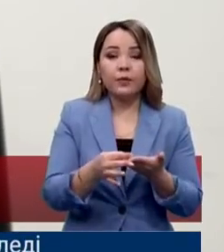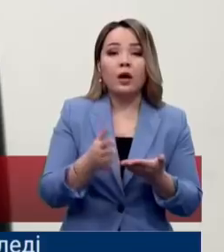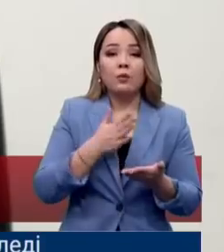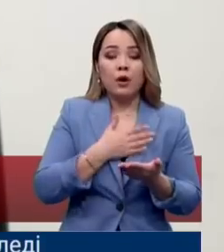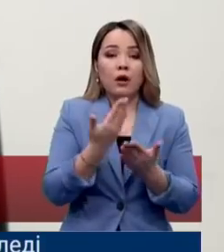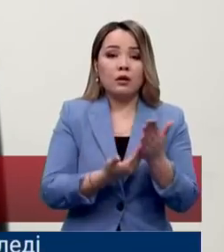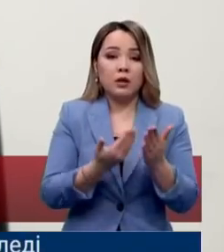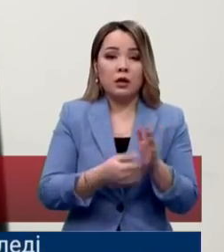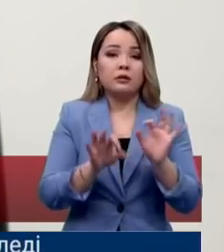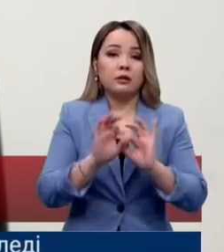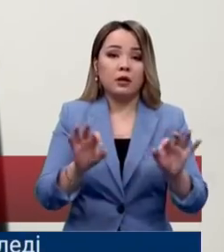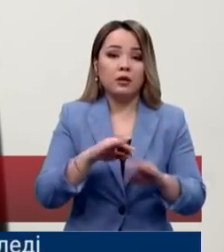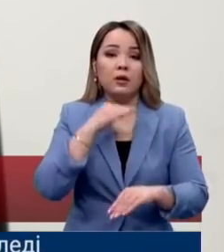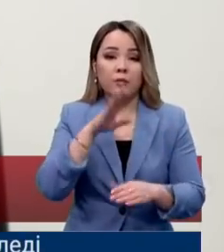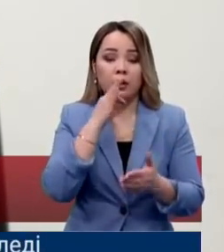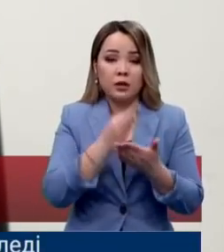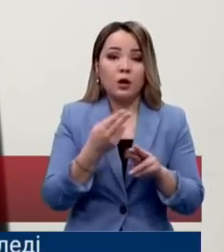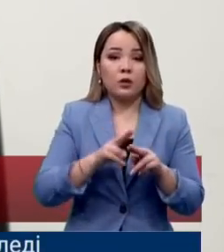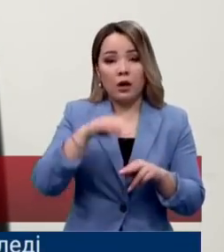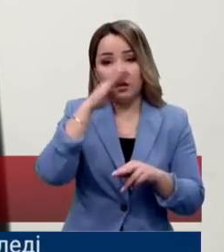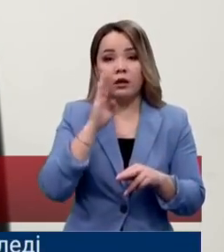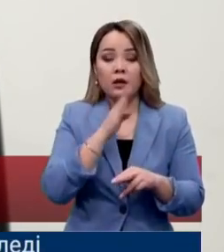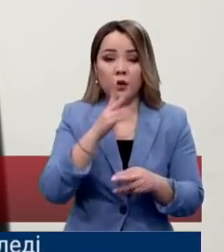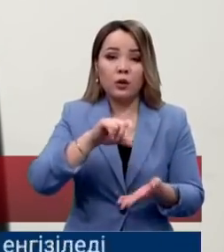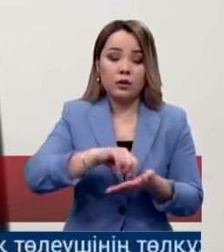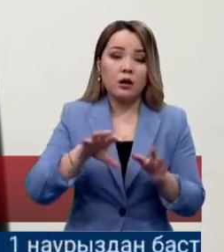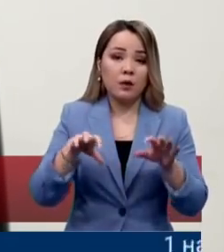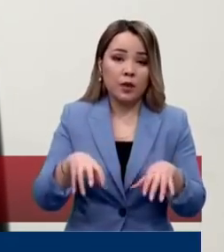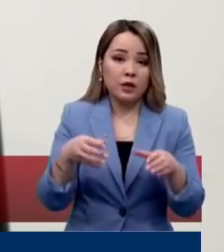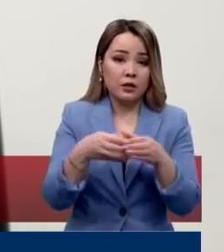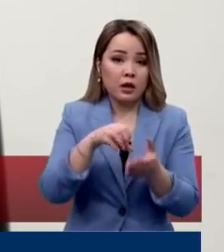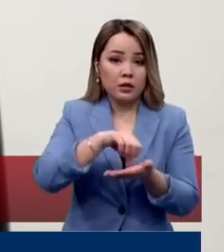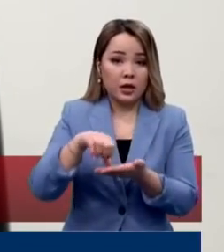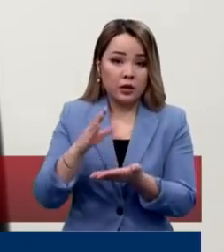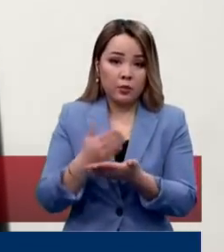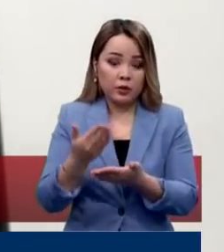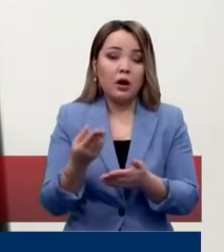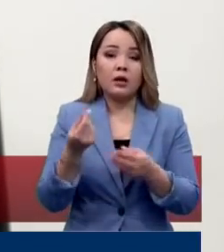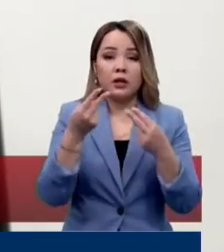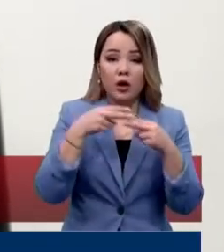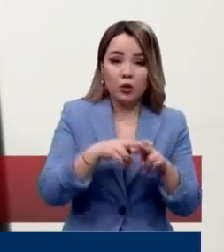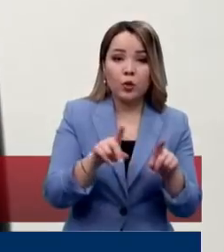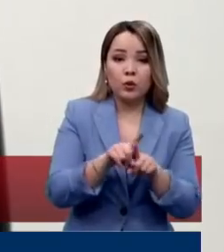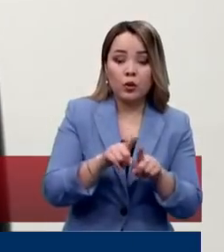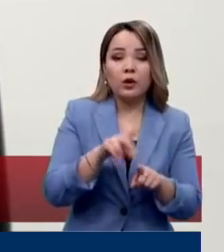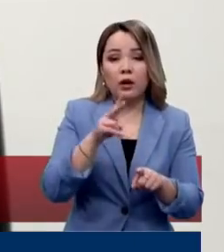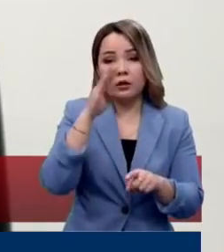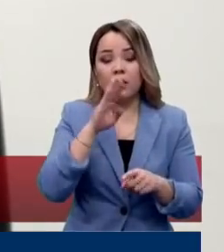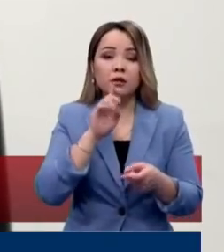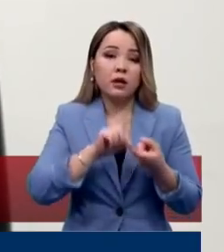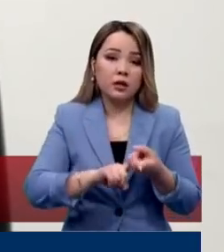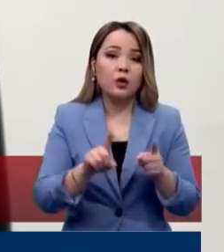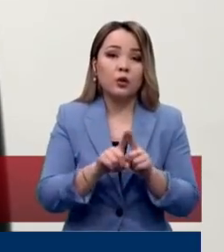бізге түсіндірмесін берсе жеткілікті. Яғни ол ата-аналар комитеті екенін растап, және сонымен қатар ол ақшасын сол жаңағы ата-аналар комитетіне